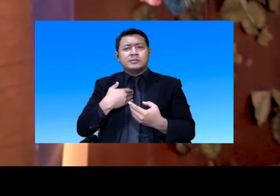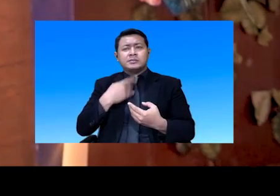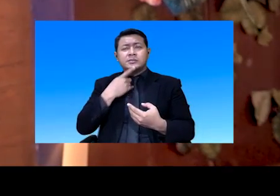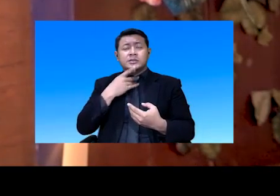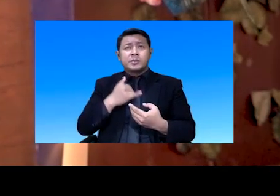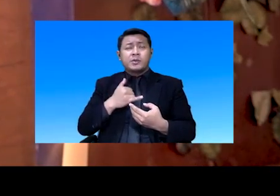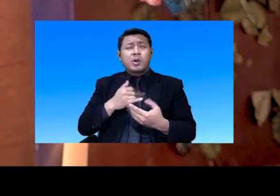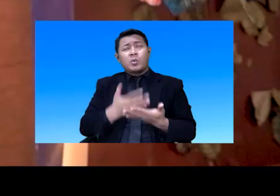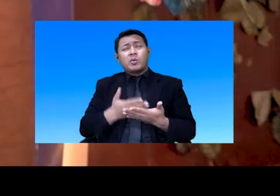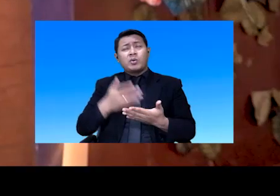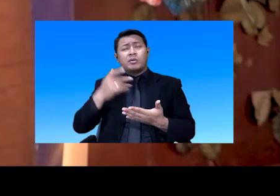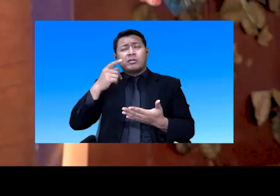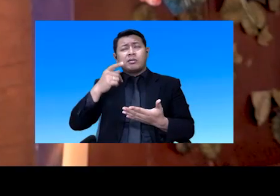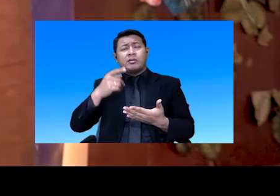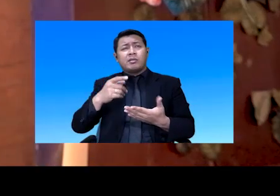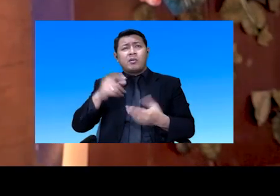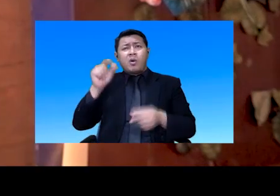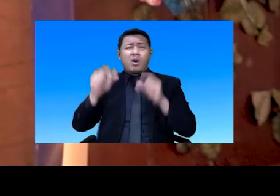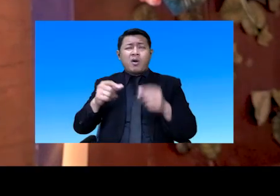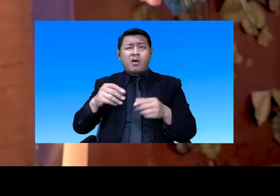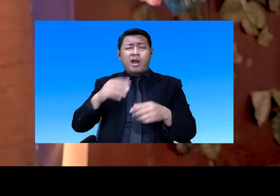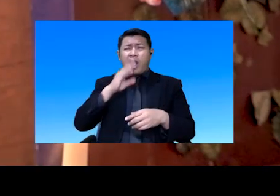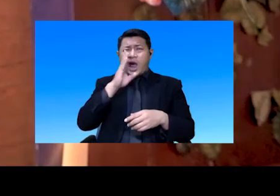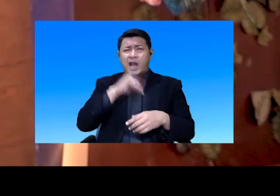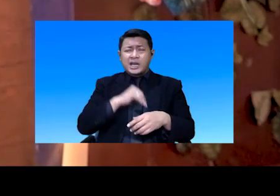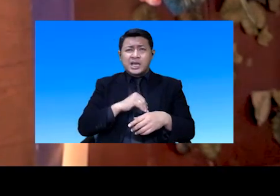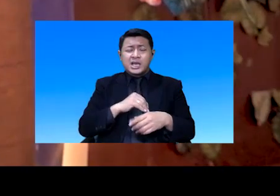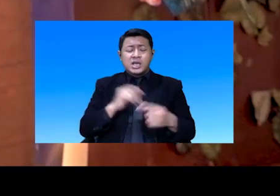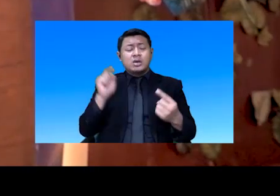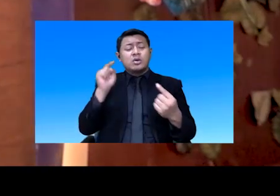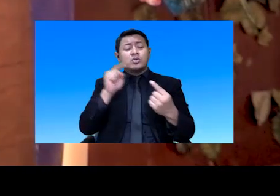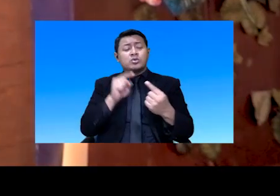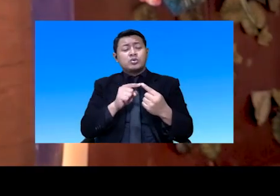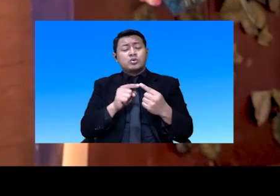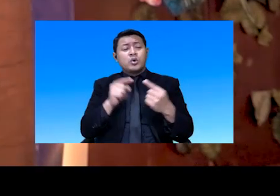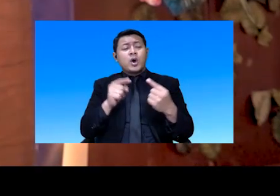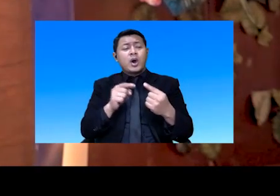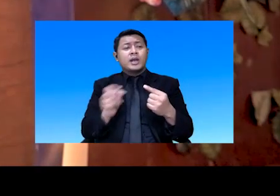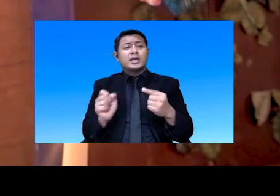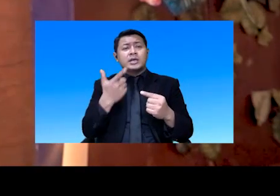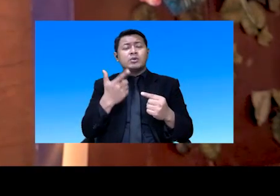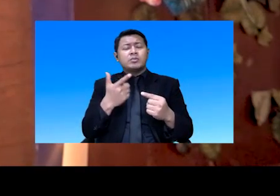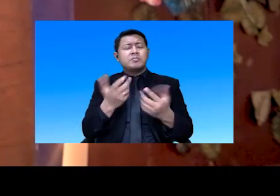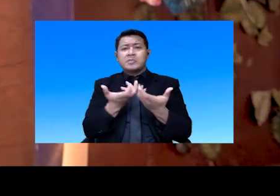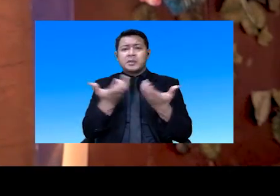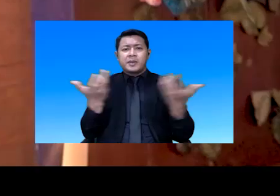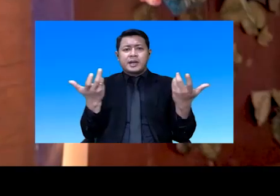janggal bagi sebagian orang dengan tujuan hidup yang berbeda pada setiap kita.